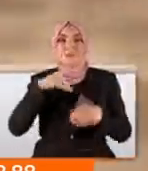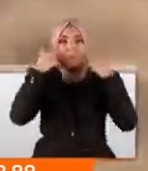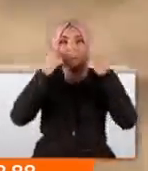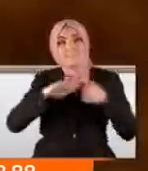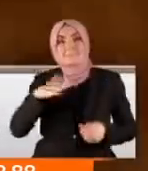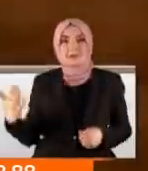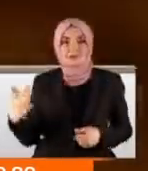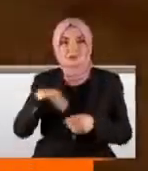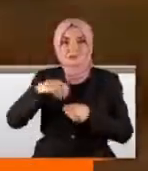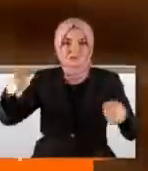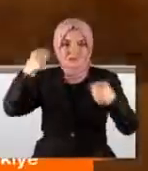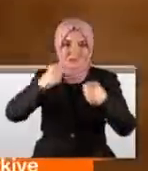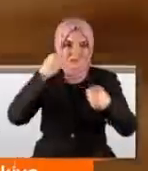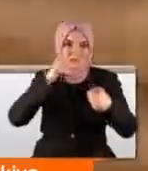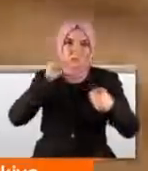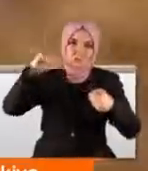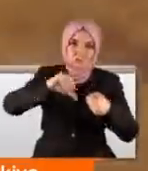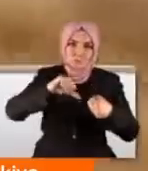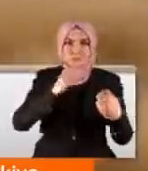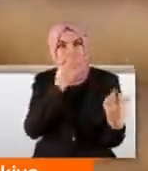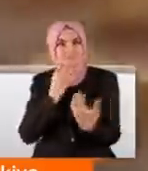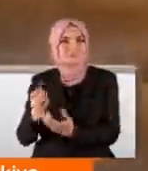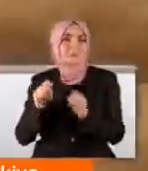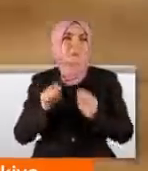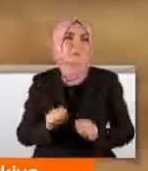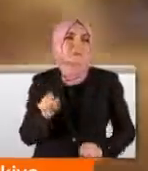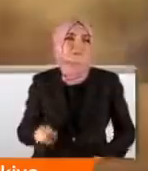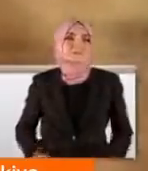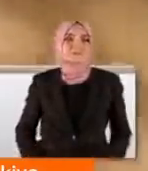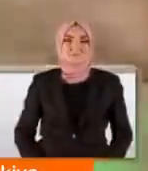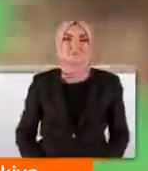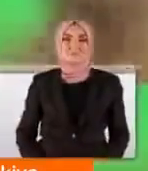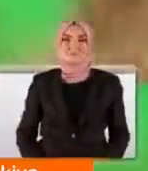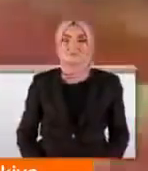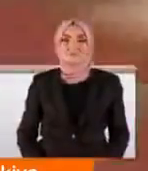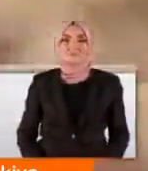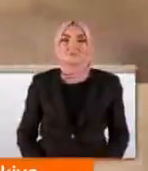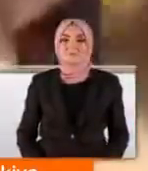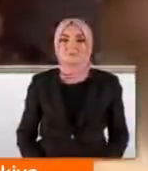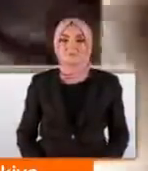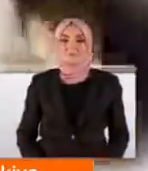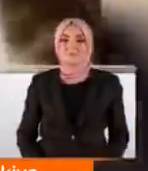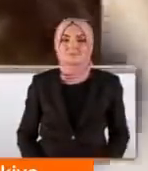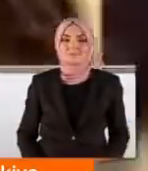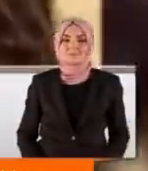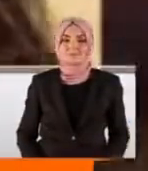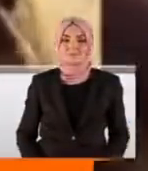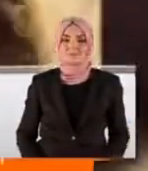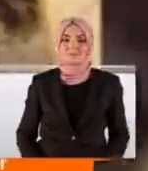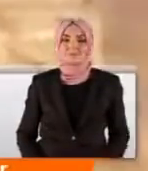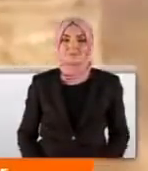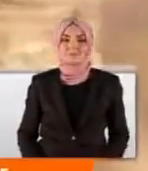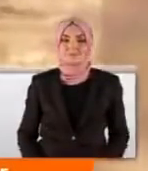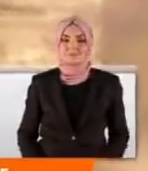su verdi. Vah koyun. Kaç gündür burada susundan bayılmış. Gel canım benim gel. Resulta başımı dökecek